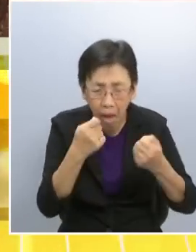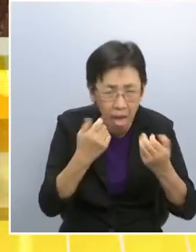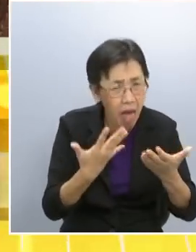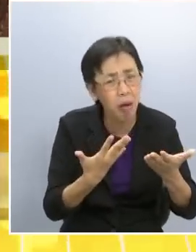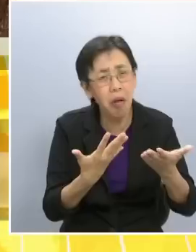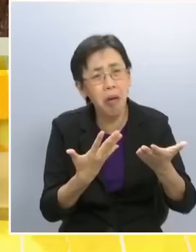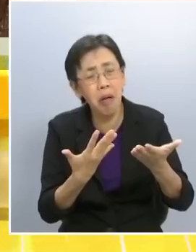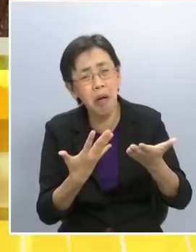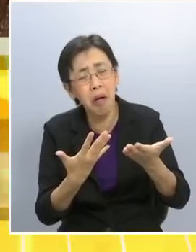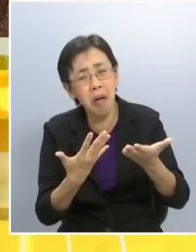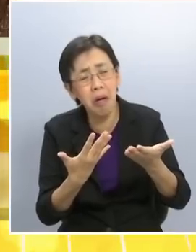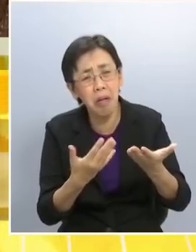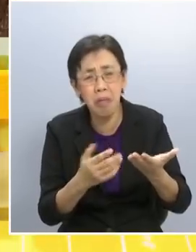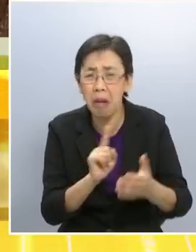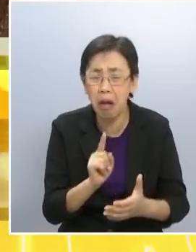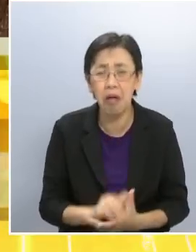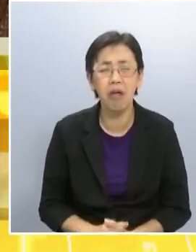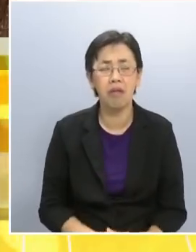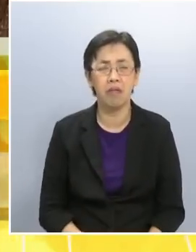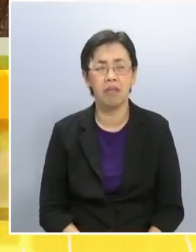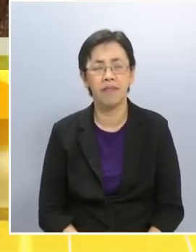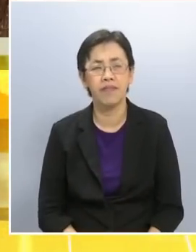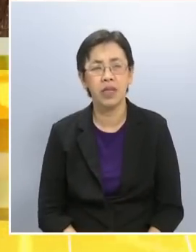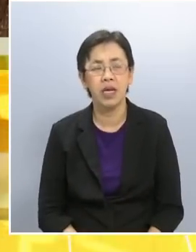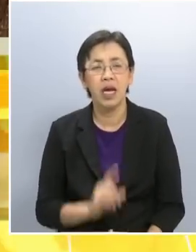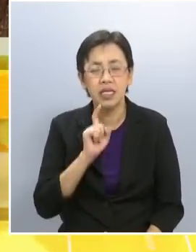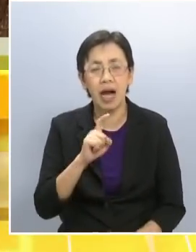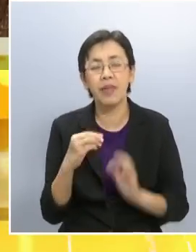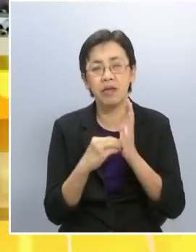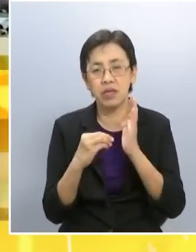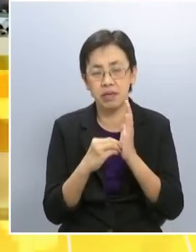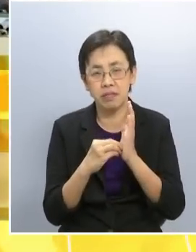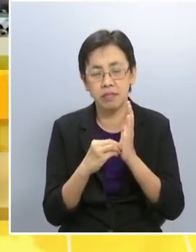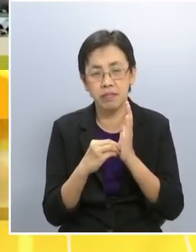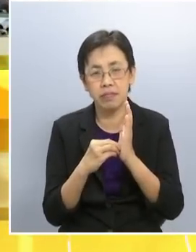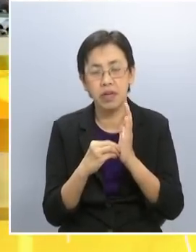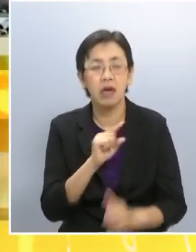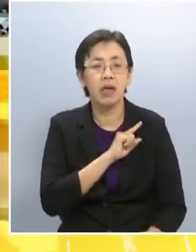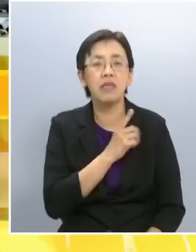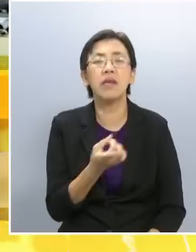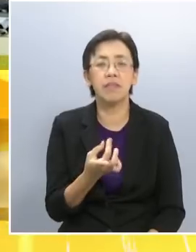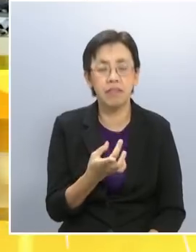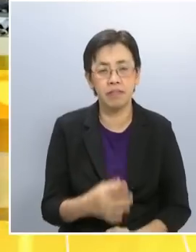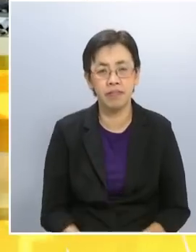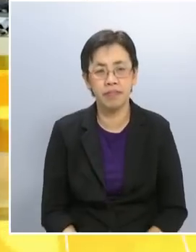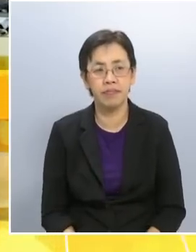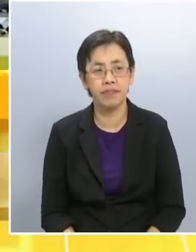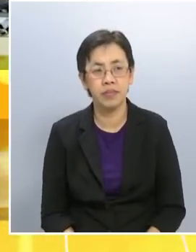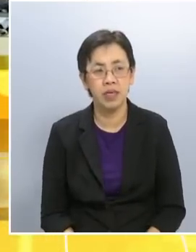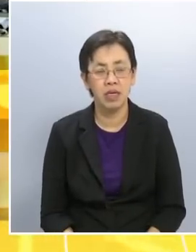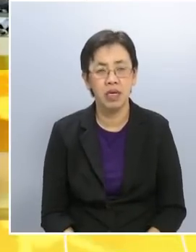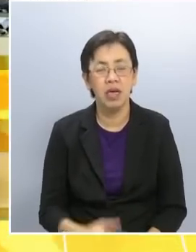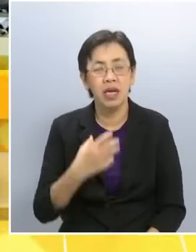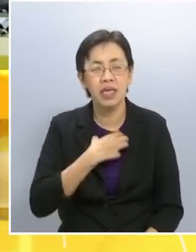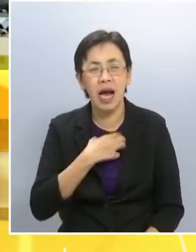พี่ อยากทราบอีกอย่างหนึ่งกทม. ครับ เขาจะรับผิดชอบอะไรบ้าง คือหนูต้องการให้น้